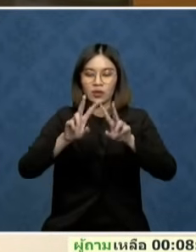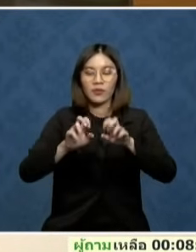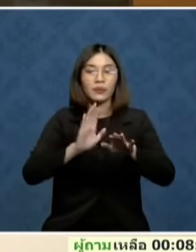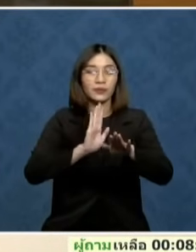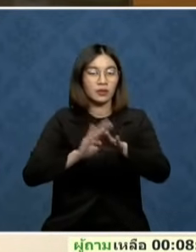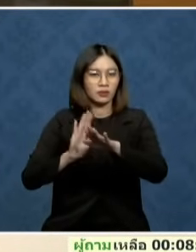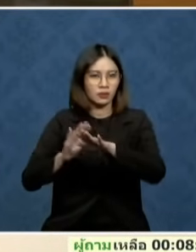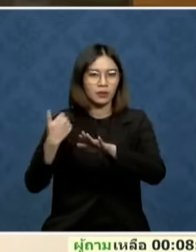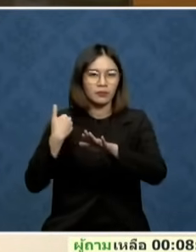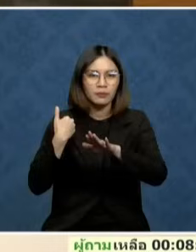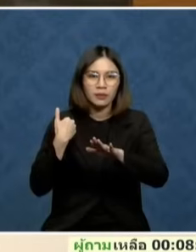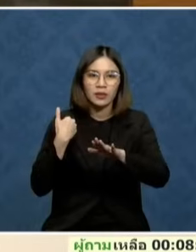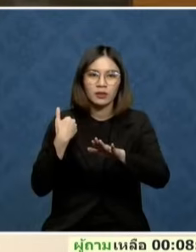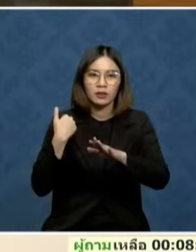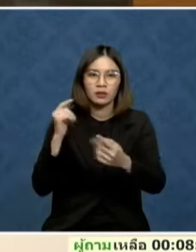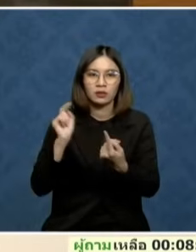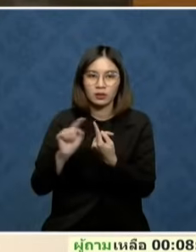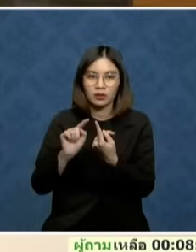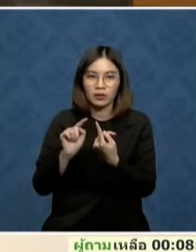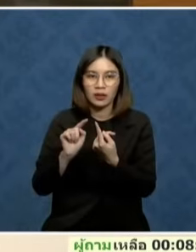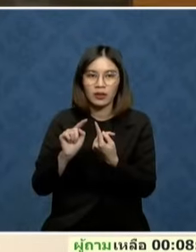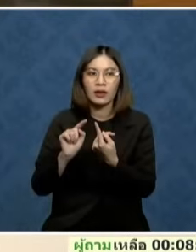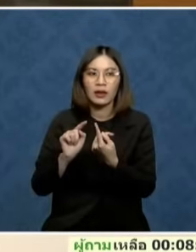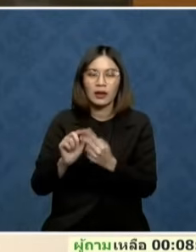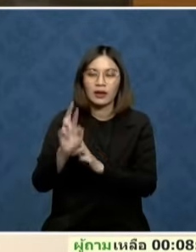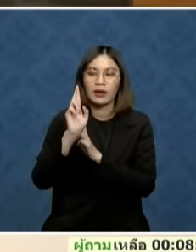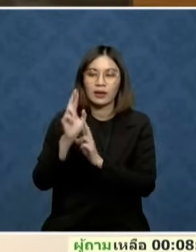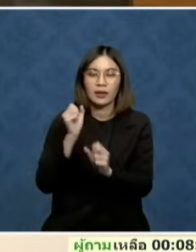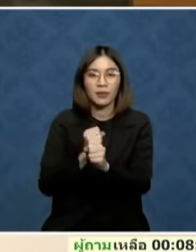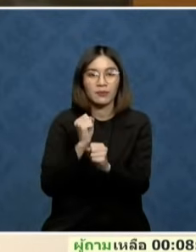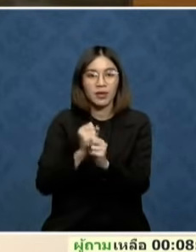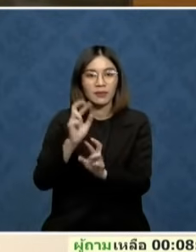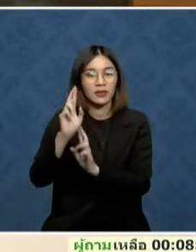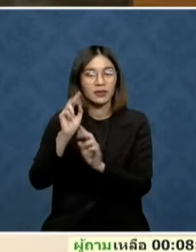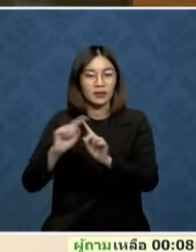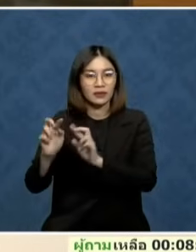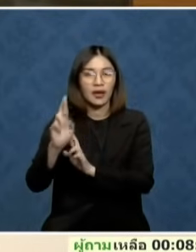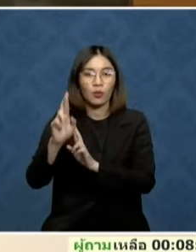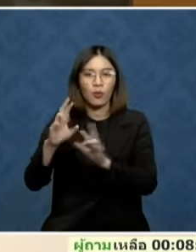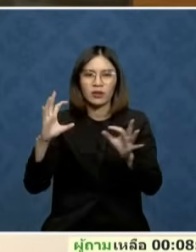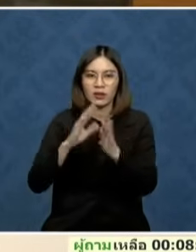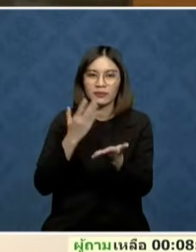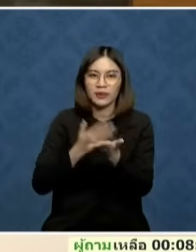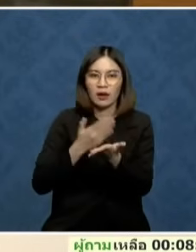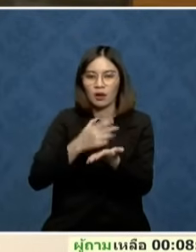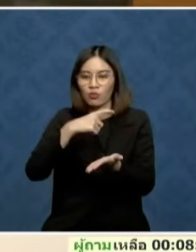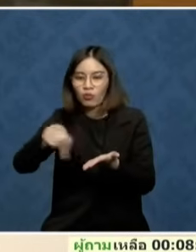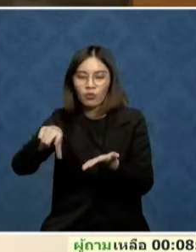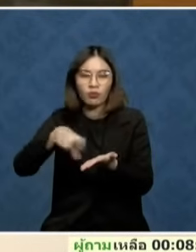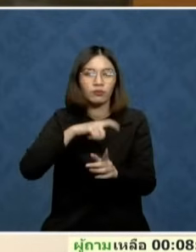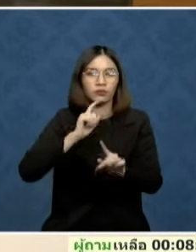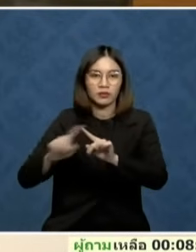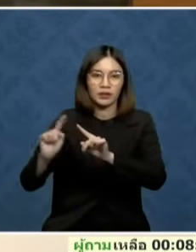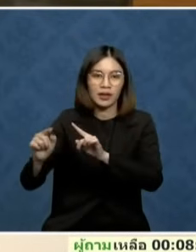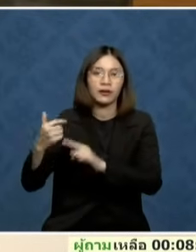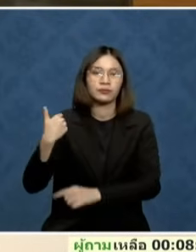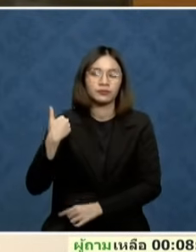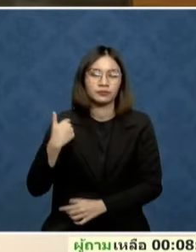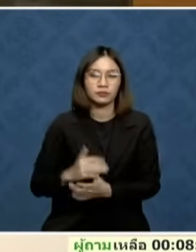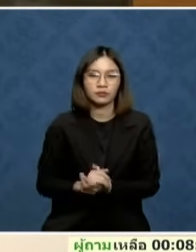เตือนให้มีการระมัดระวังในเรื่องของการทำธุรกรรมดังกล่าวต่อไ